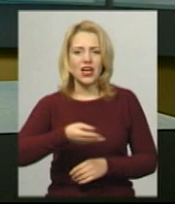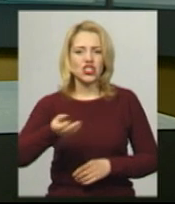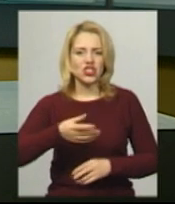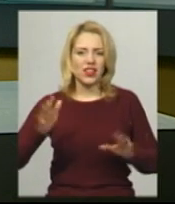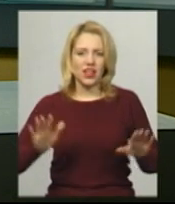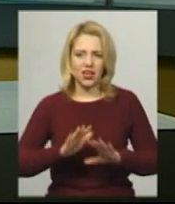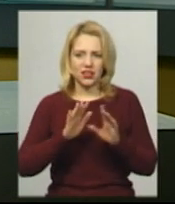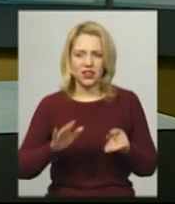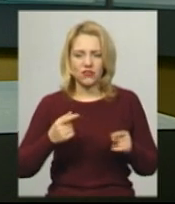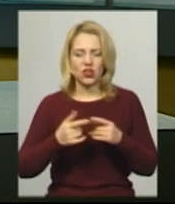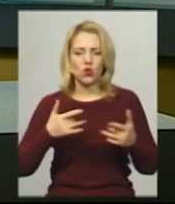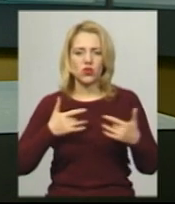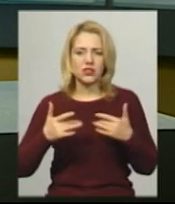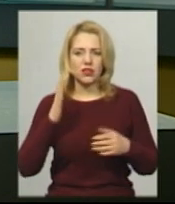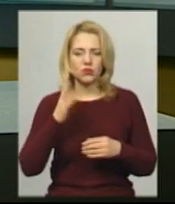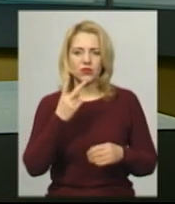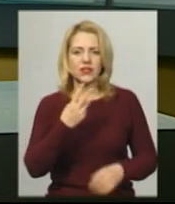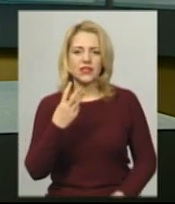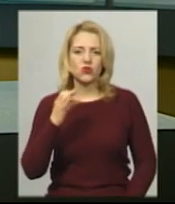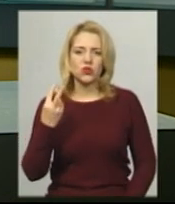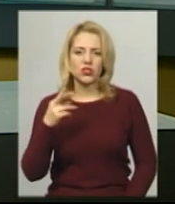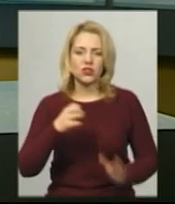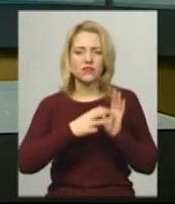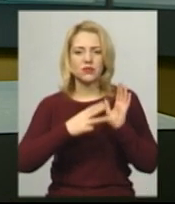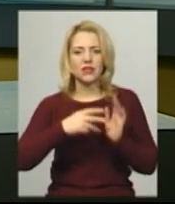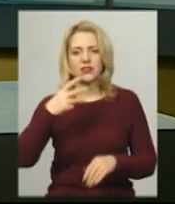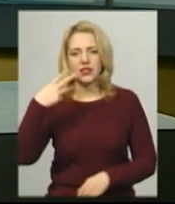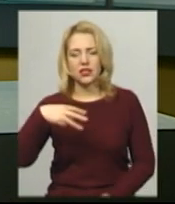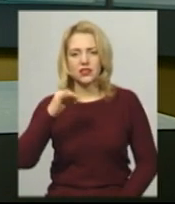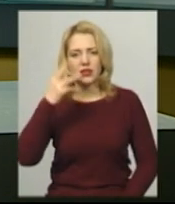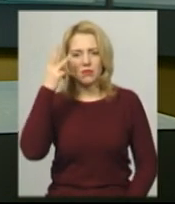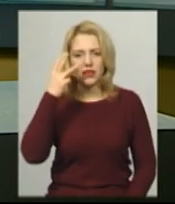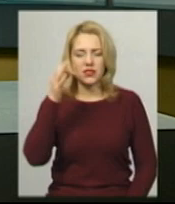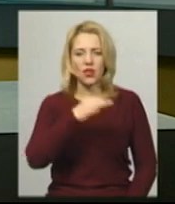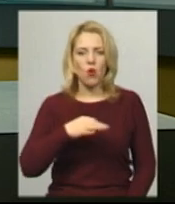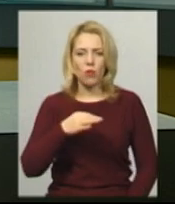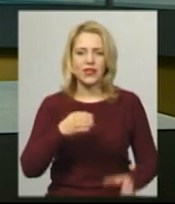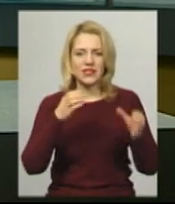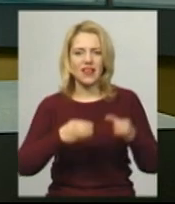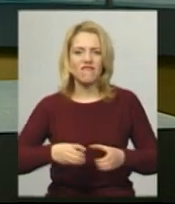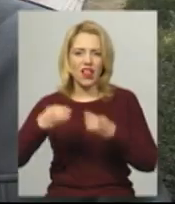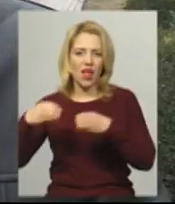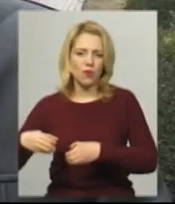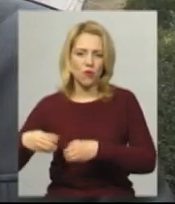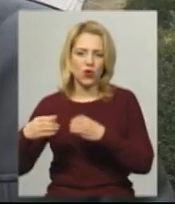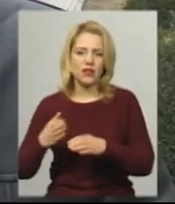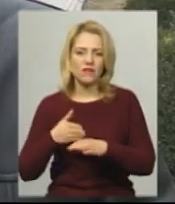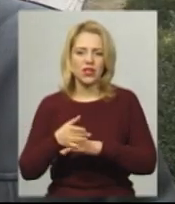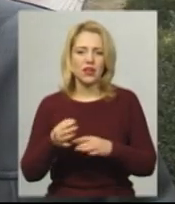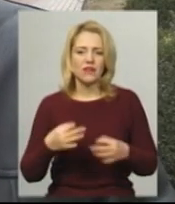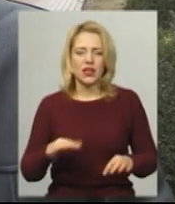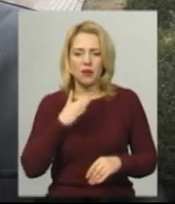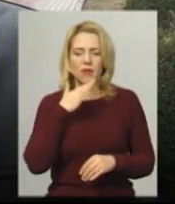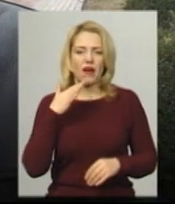Концерт відбудеться 23 січня о 18:30 в Хмельницькій обласній філармонії. Вхід вільний. Багато